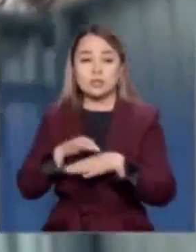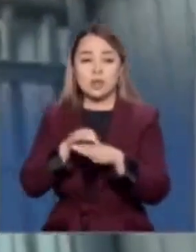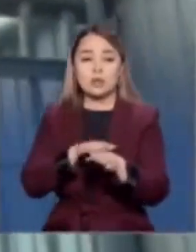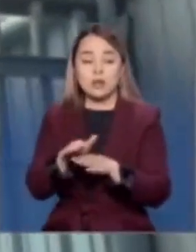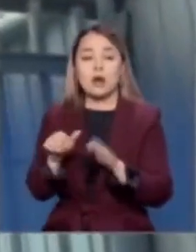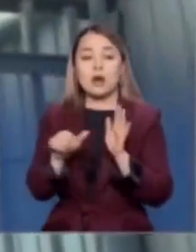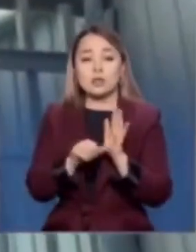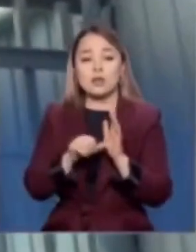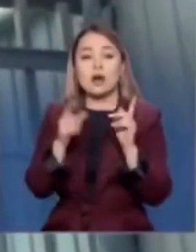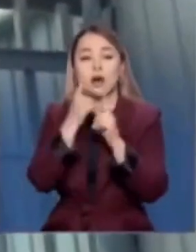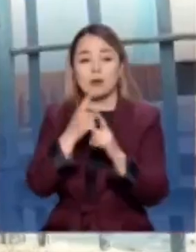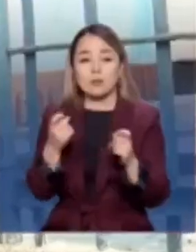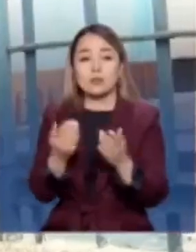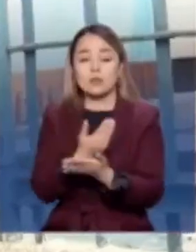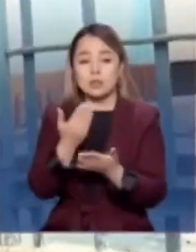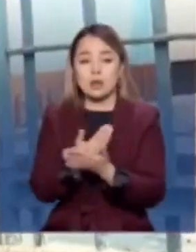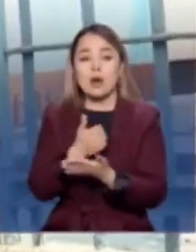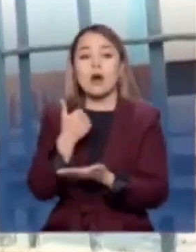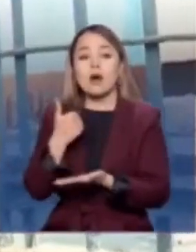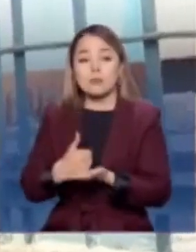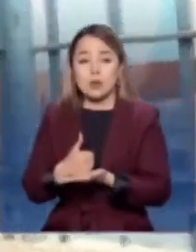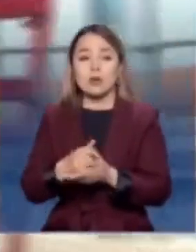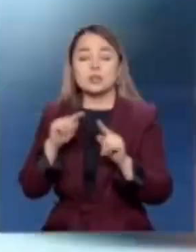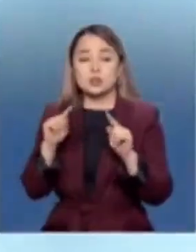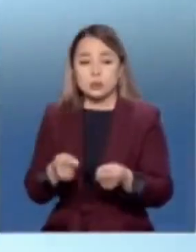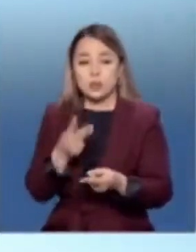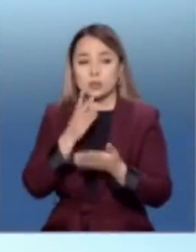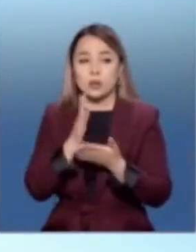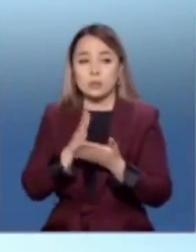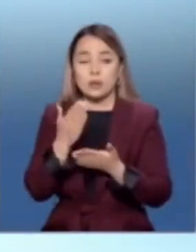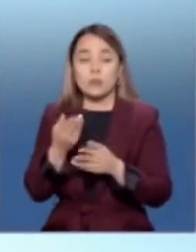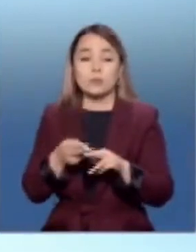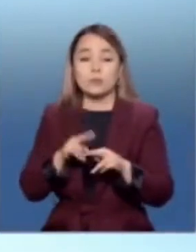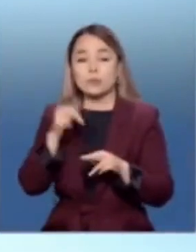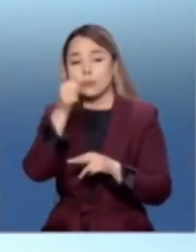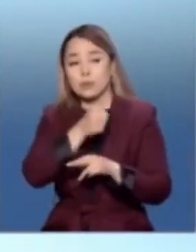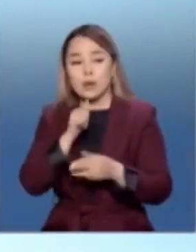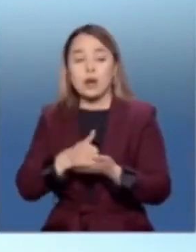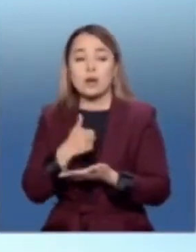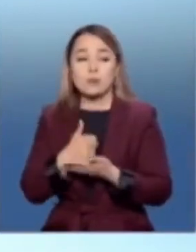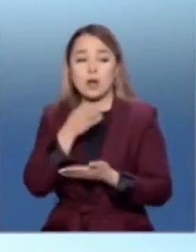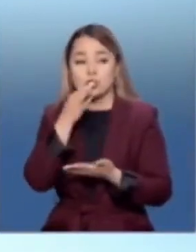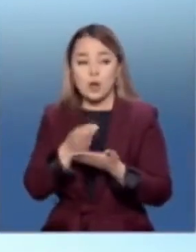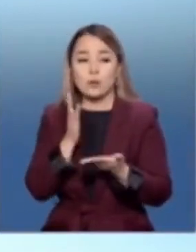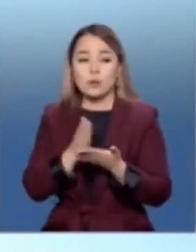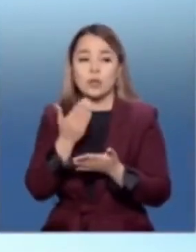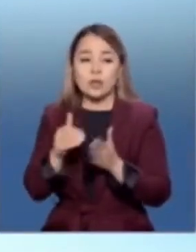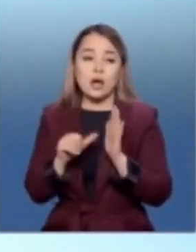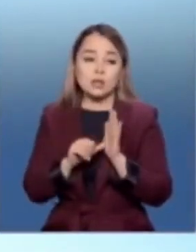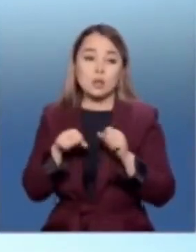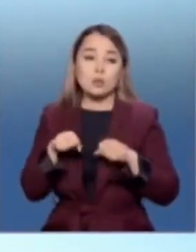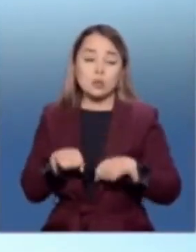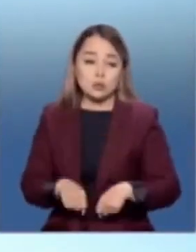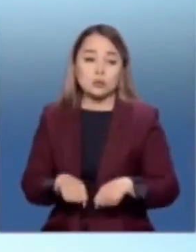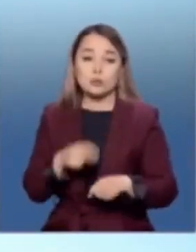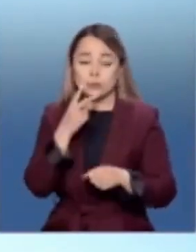6 хабарламаның бірінен ғана әкімшілік қамауға алынады. Биылғы жылы әкімшілік жауапкершілікке 6000 құқық